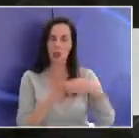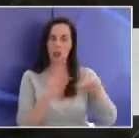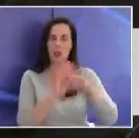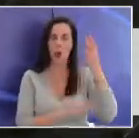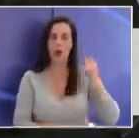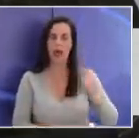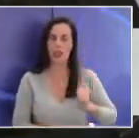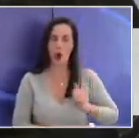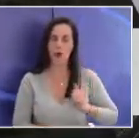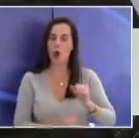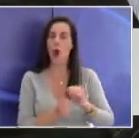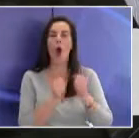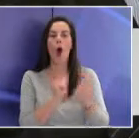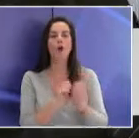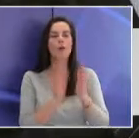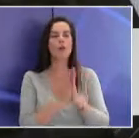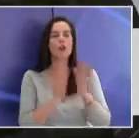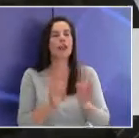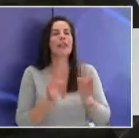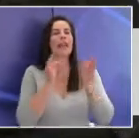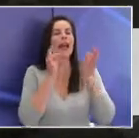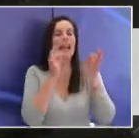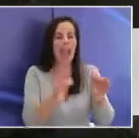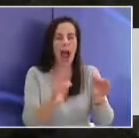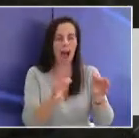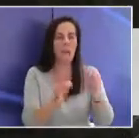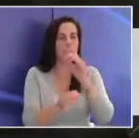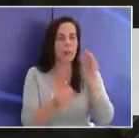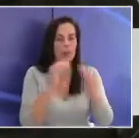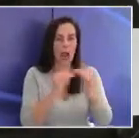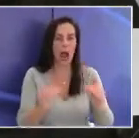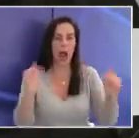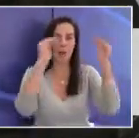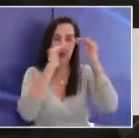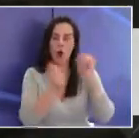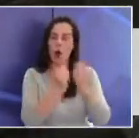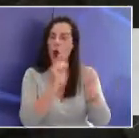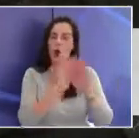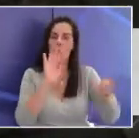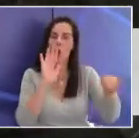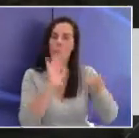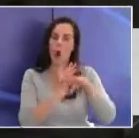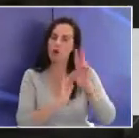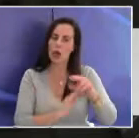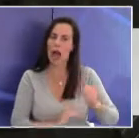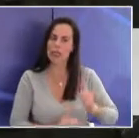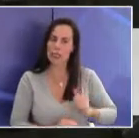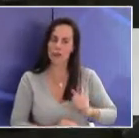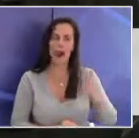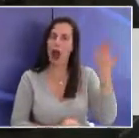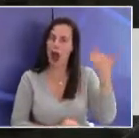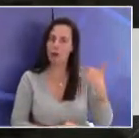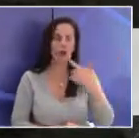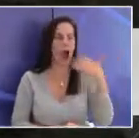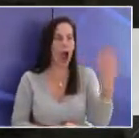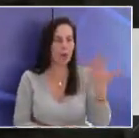הגיוס, ואז או שמבקשים הארכה עד לממשלה הבאה, או שהחוק פוגע, מופעל חוק שירות ביטחון. חיינו ככה